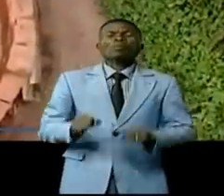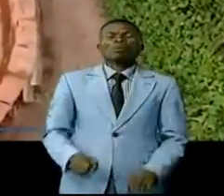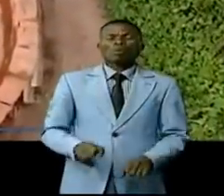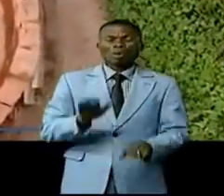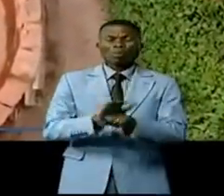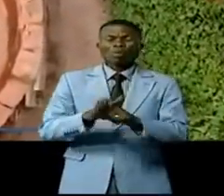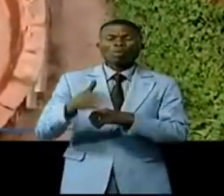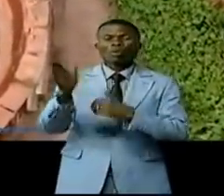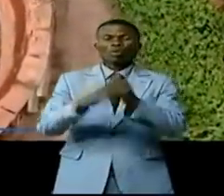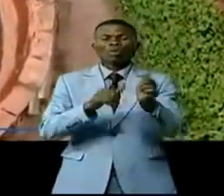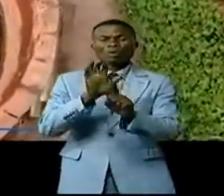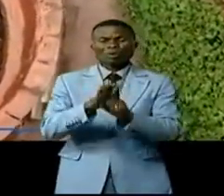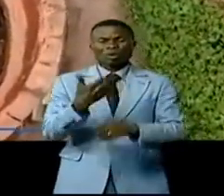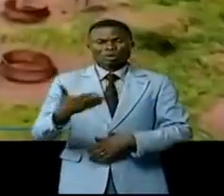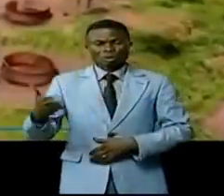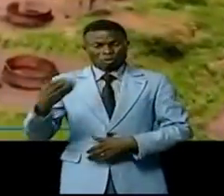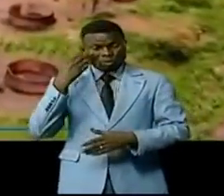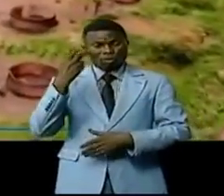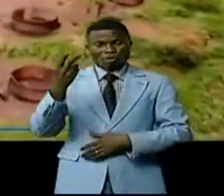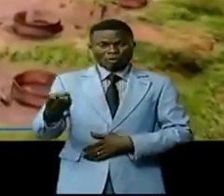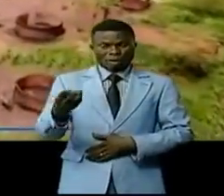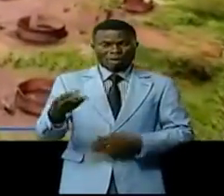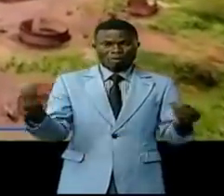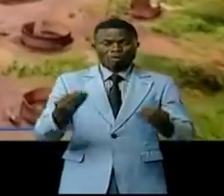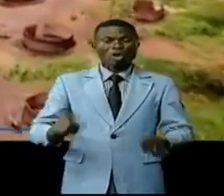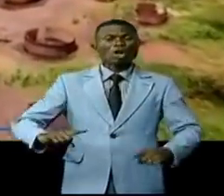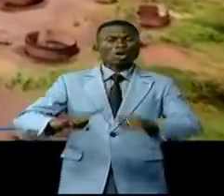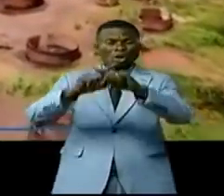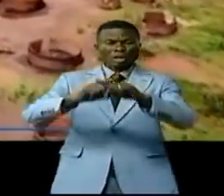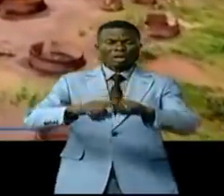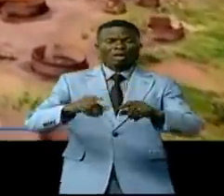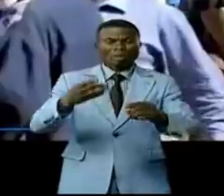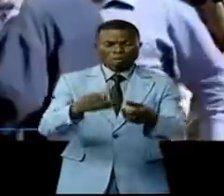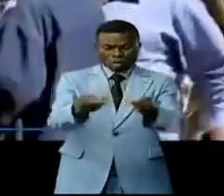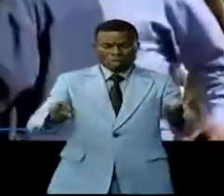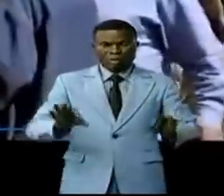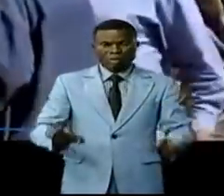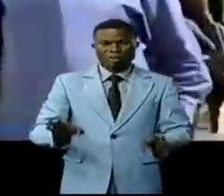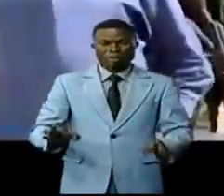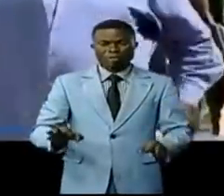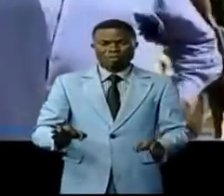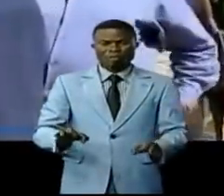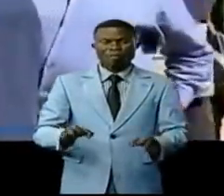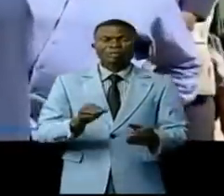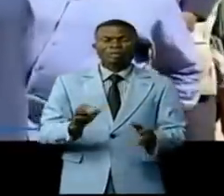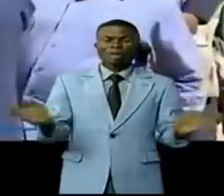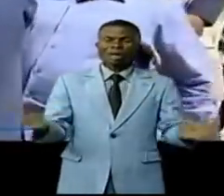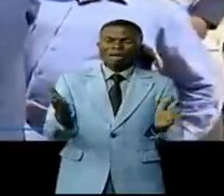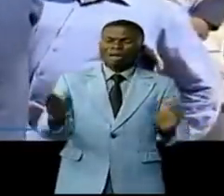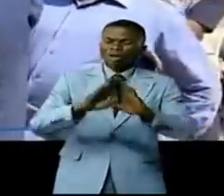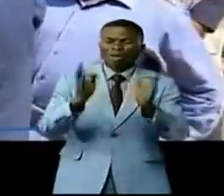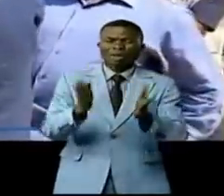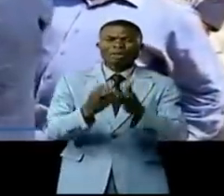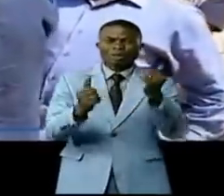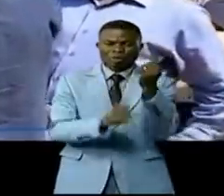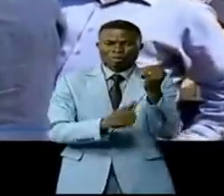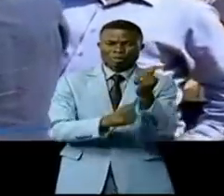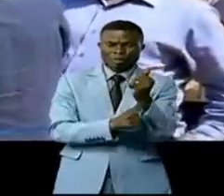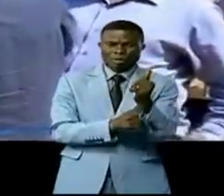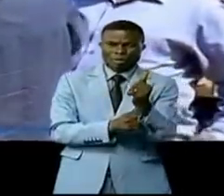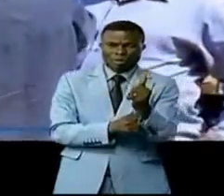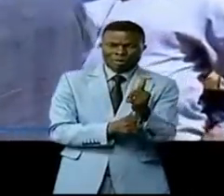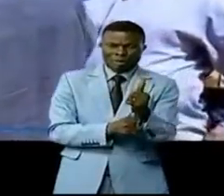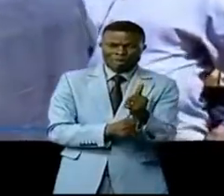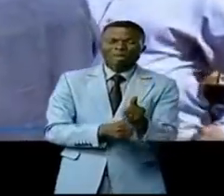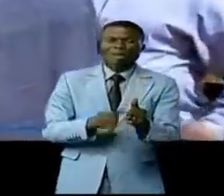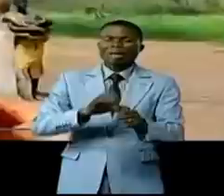dégâts matériels enregistrés suite à un conflit de terre en toile de fond. Conforter la population en détresse et la